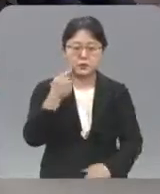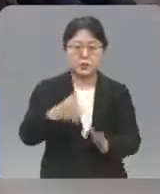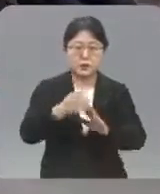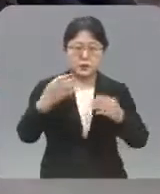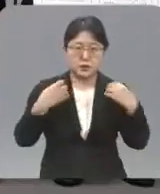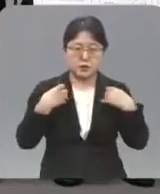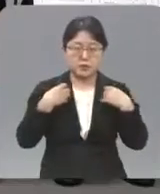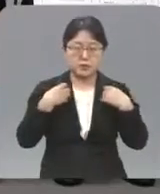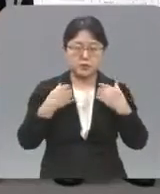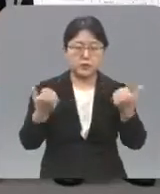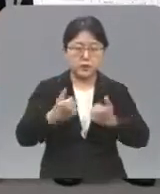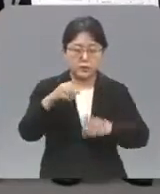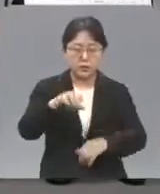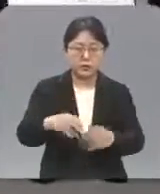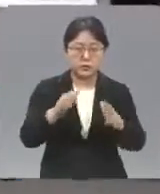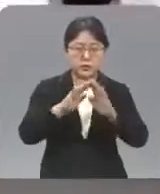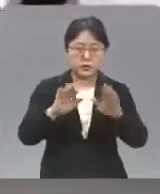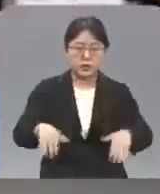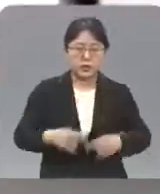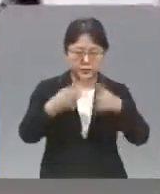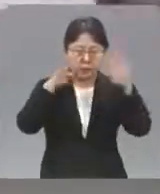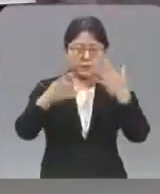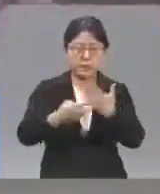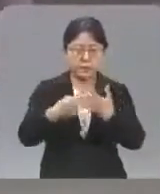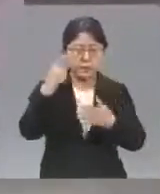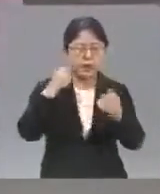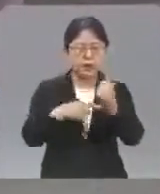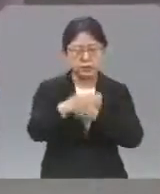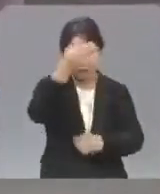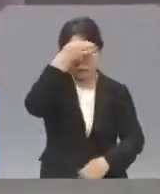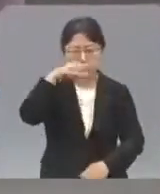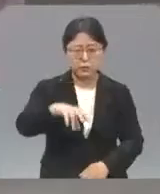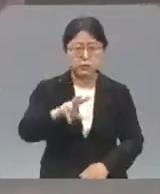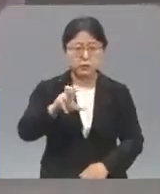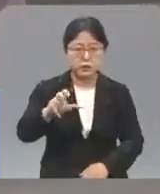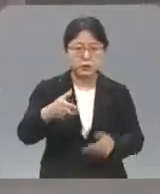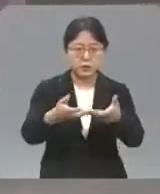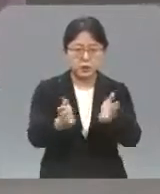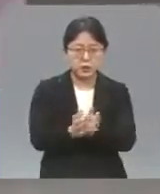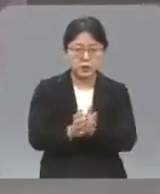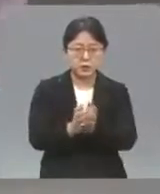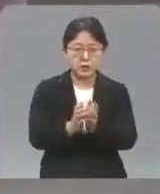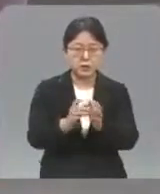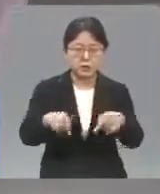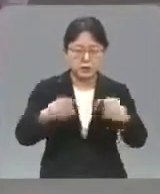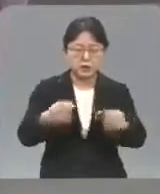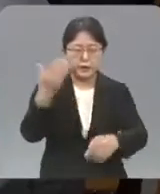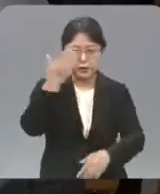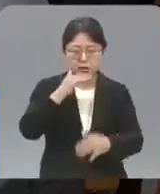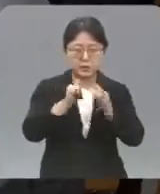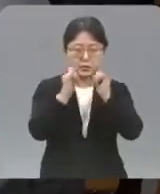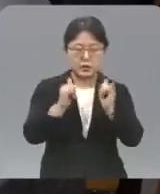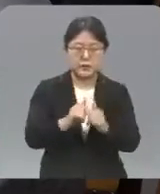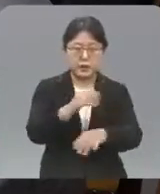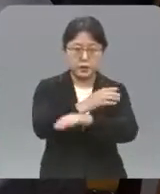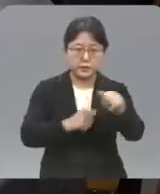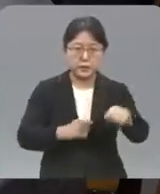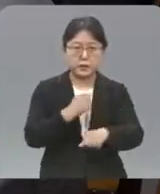시청 중회의실에서 전남대병원, 광주과기원 등 25개 기관과 단체가 참여하는 청렴사회 협약을